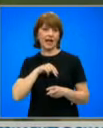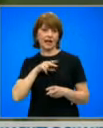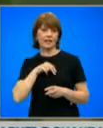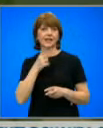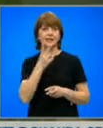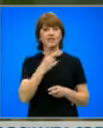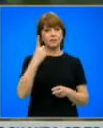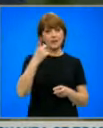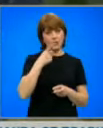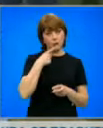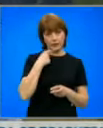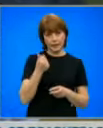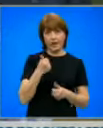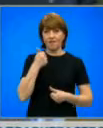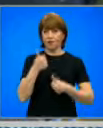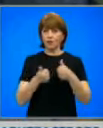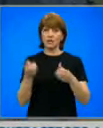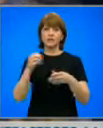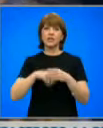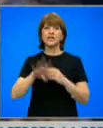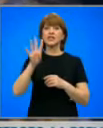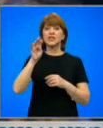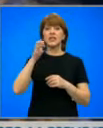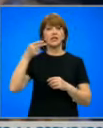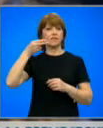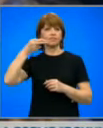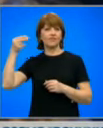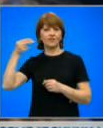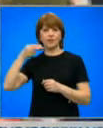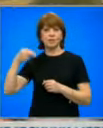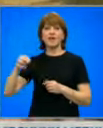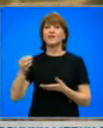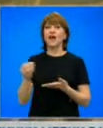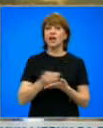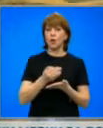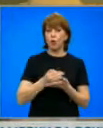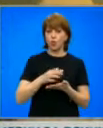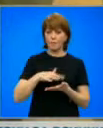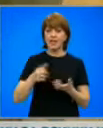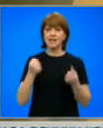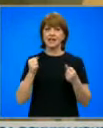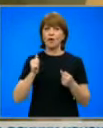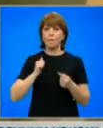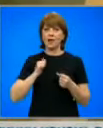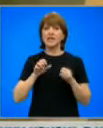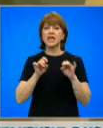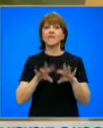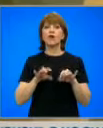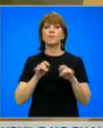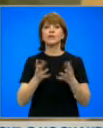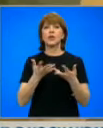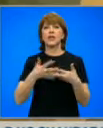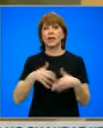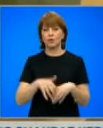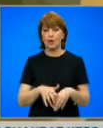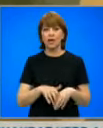на 2021 година. В конкурс участват 40 компании в сферата на икономиката, здравеопазването и информационните